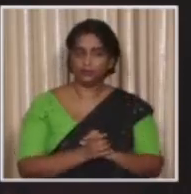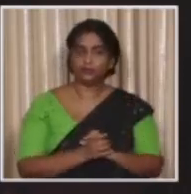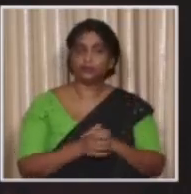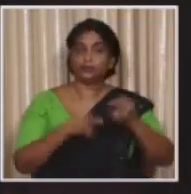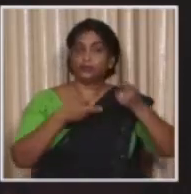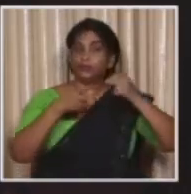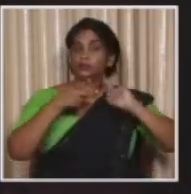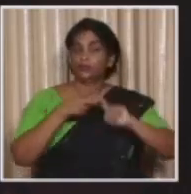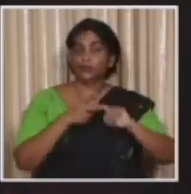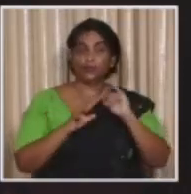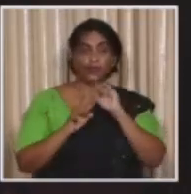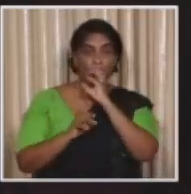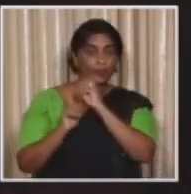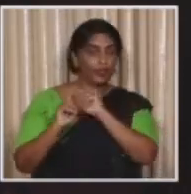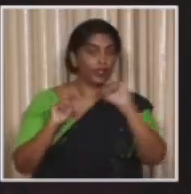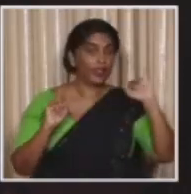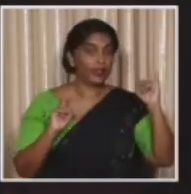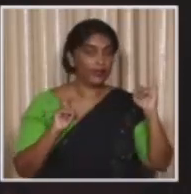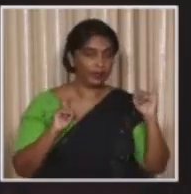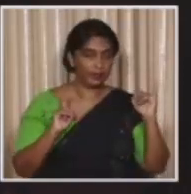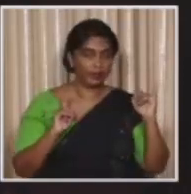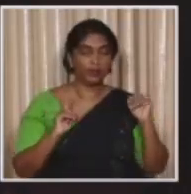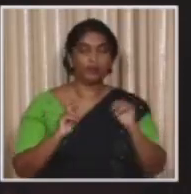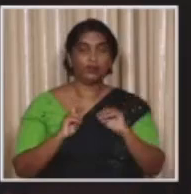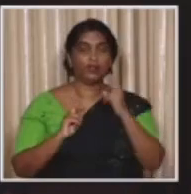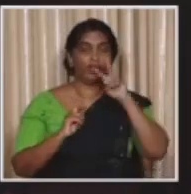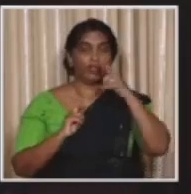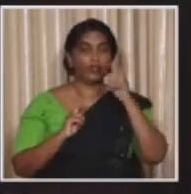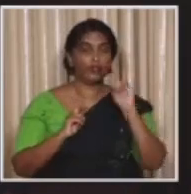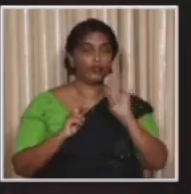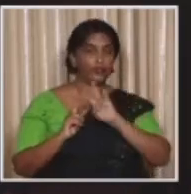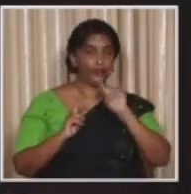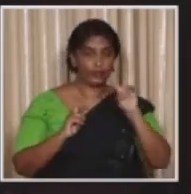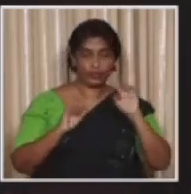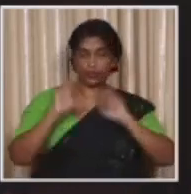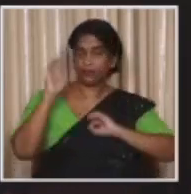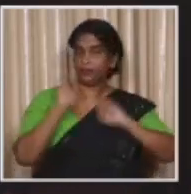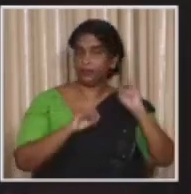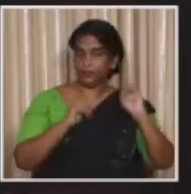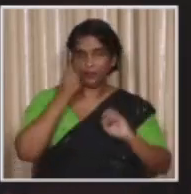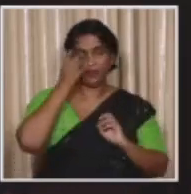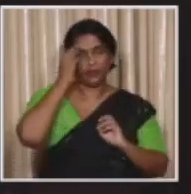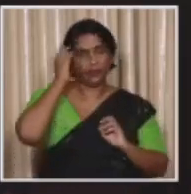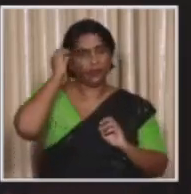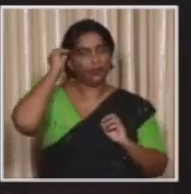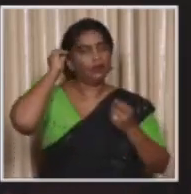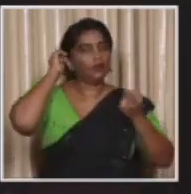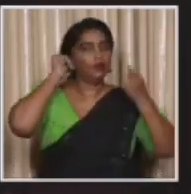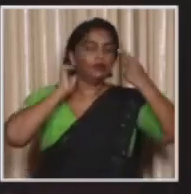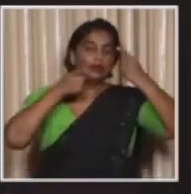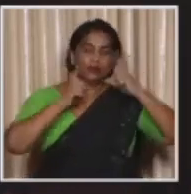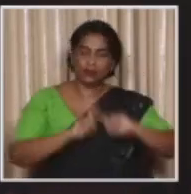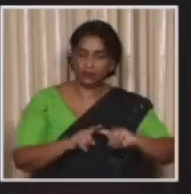ඊළඟ ලෙවල් එක 60 දක්වා 100ට 222 ඊළඟ ලෙවල්